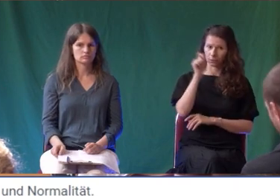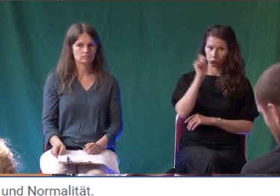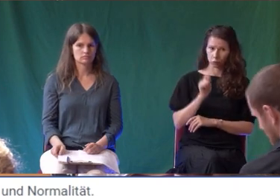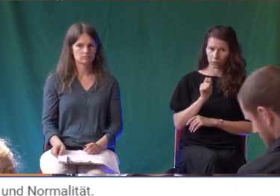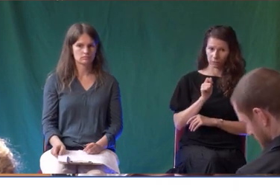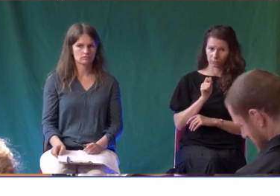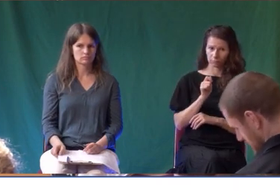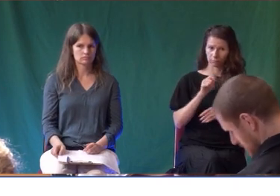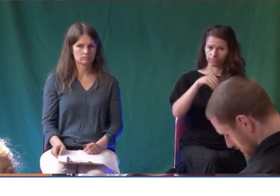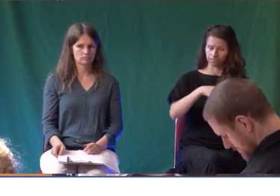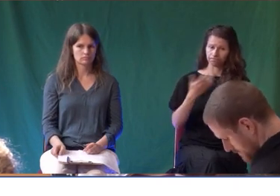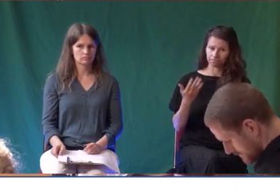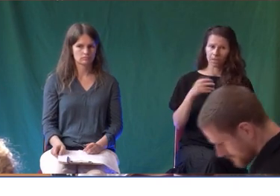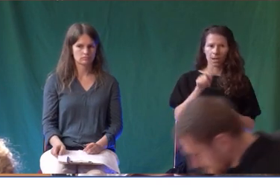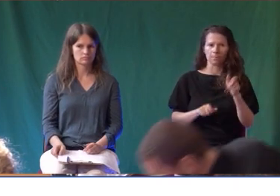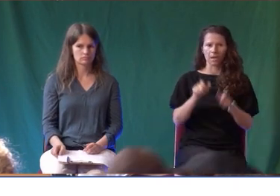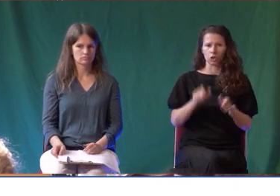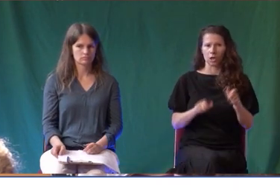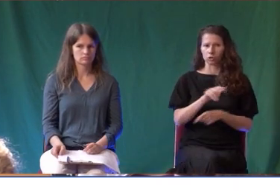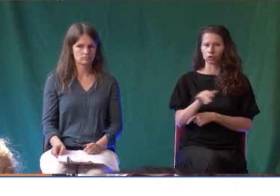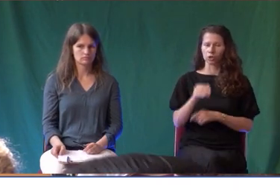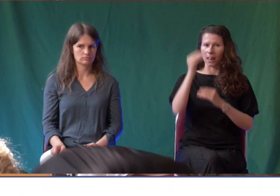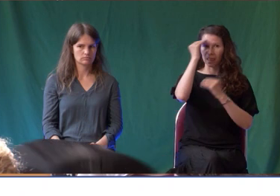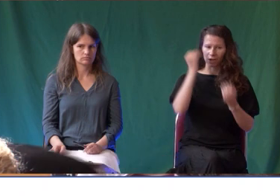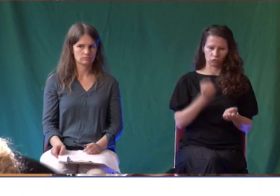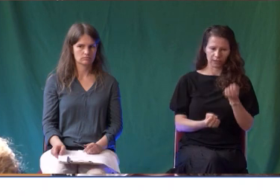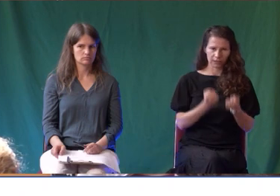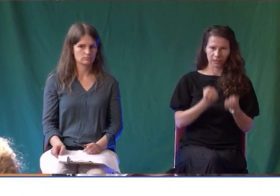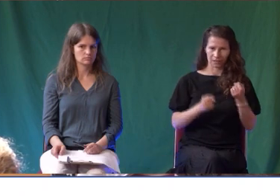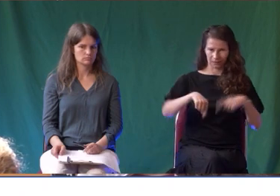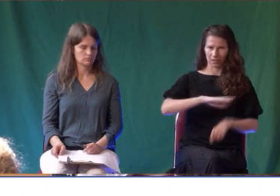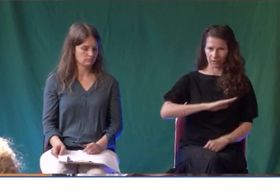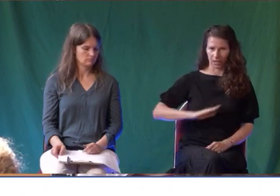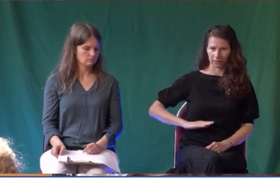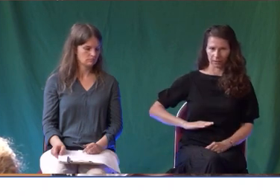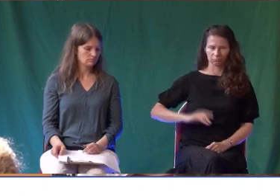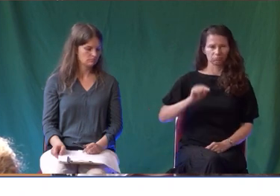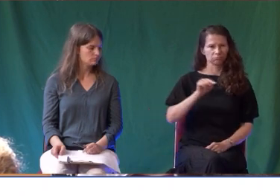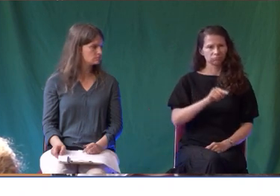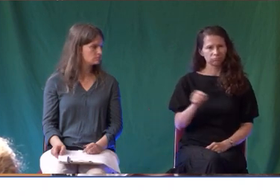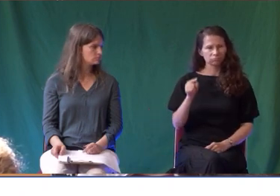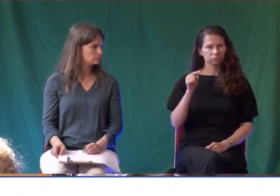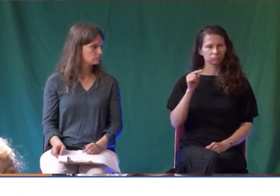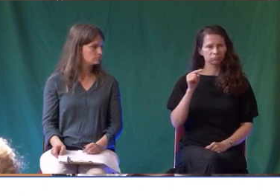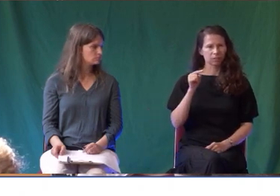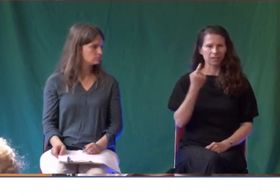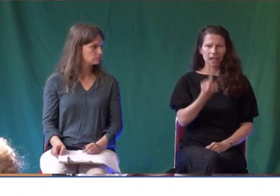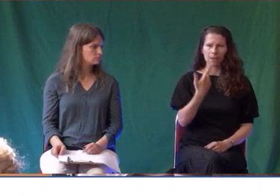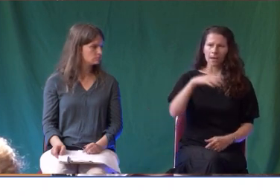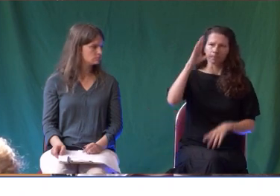darum wie können Menschen mit Lernschwierigkeiten in Sachsen Wissen über Sexualität erlernen